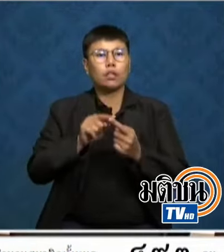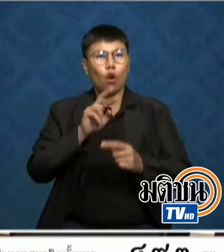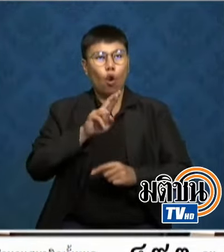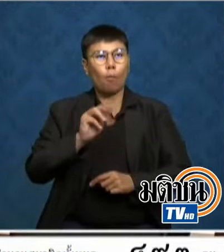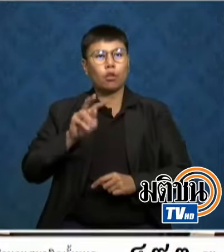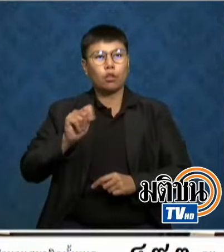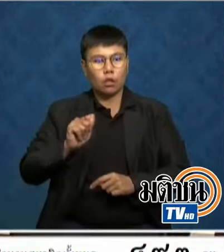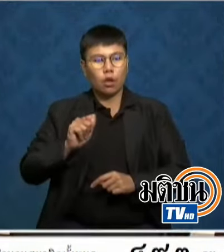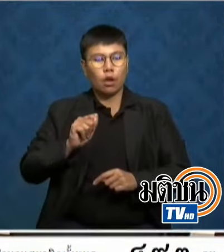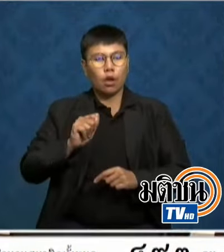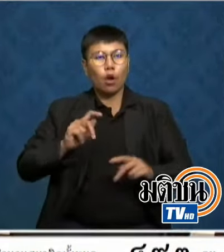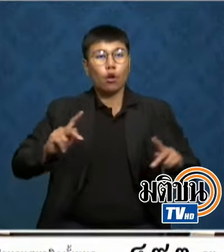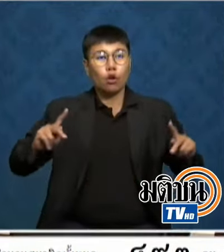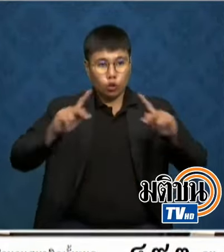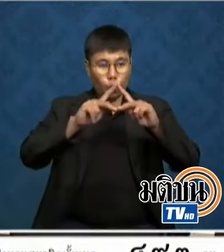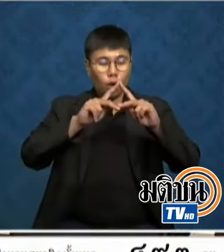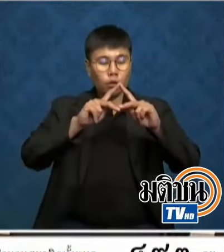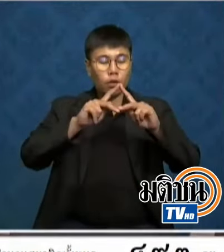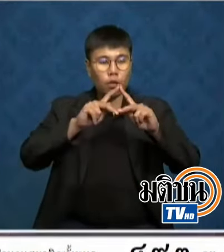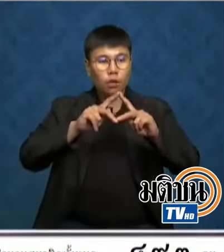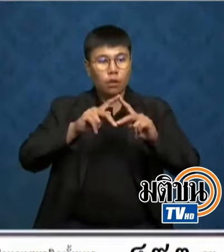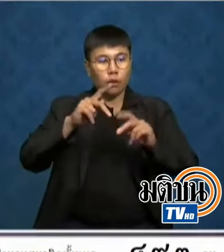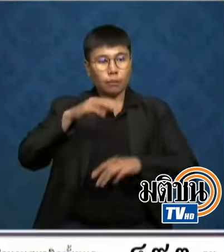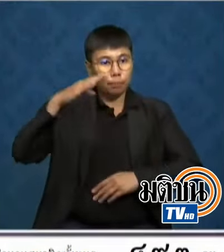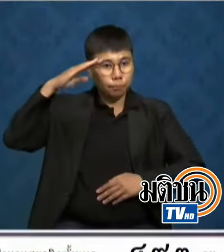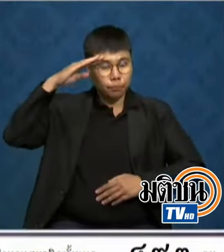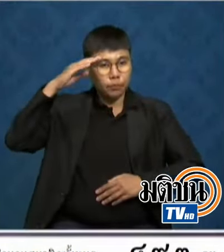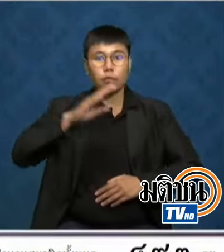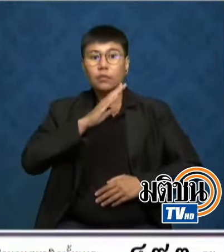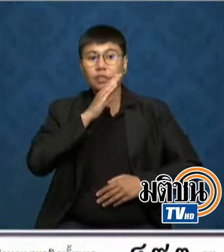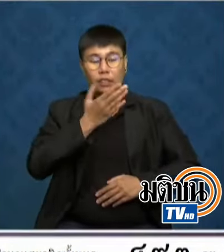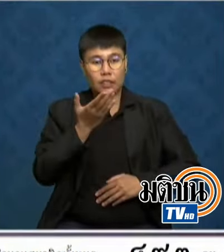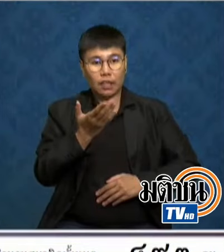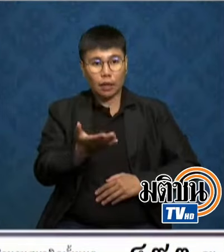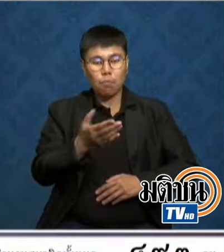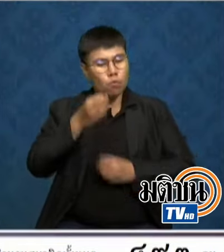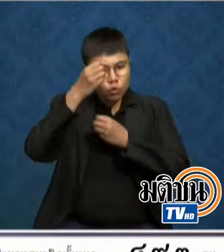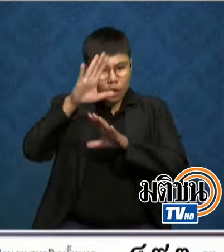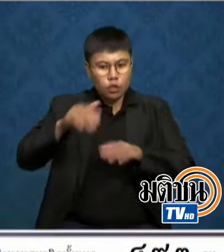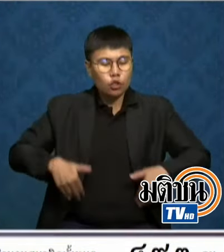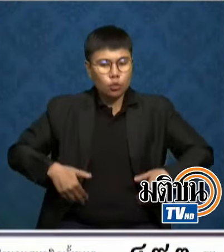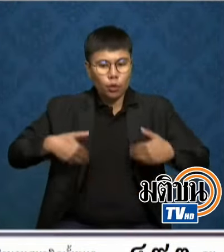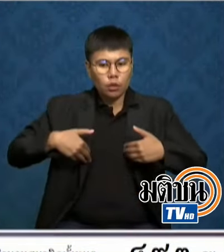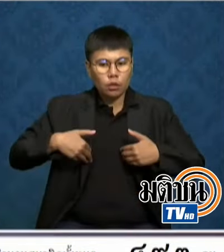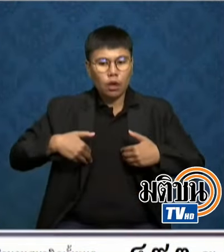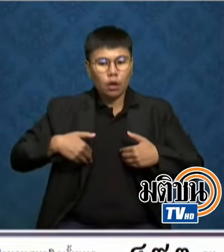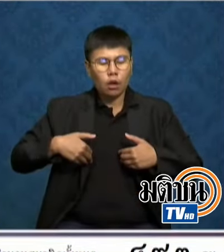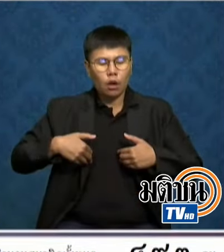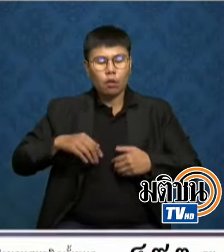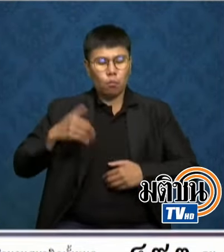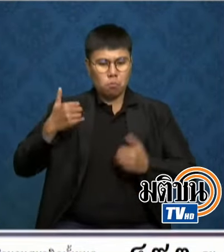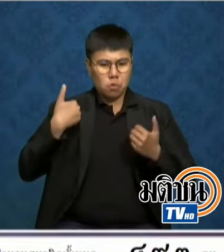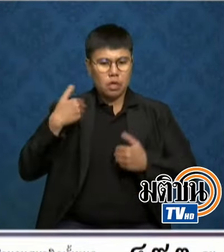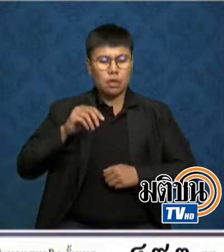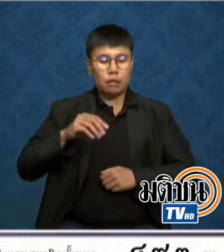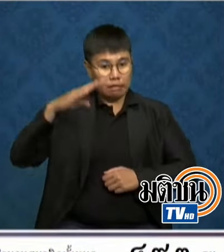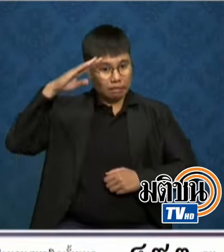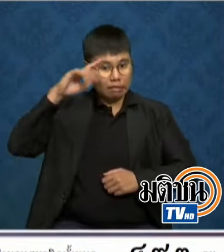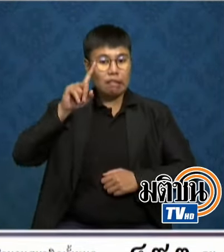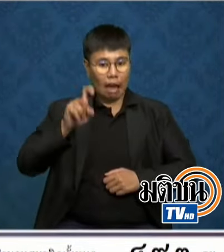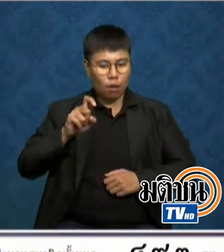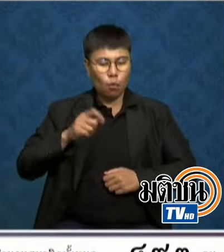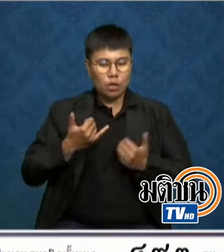ว่าการกระทรวงกลาโหมว่าในเมื่อท่านไม่ใส่ใจไม่เหลียวแลชีวิตที่ต้องเสียไปในค่ายทหารวันนี้